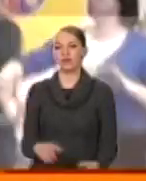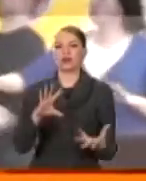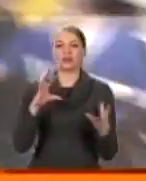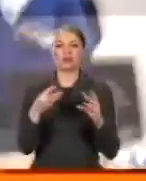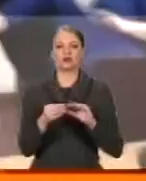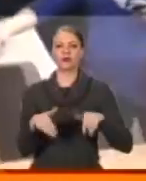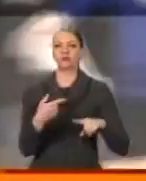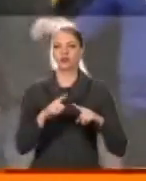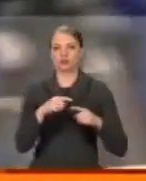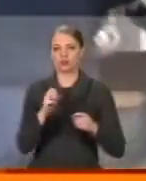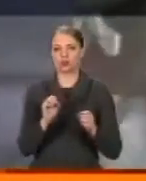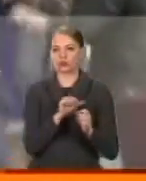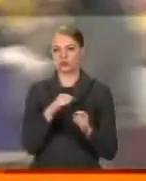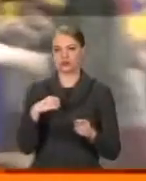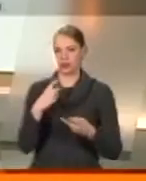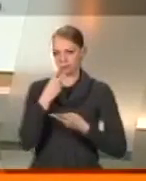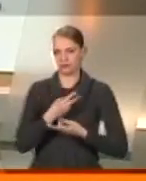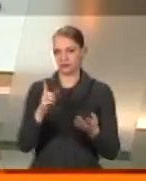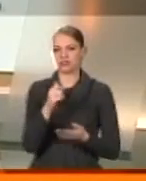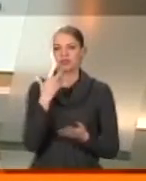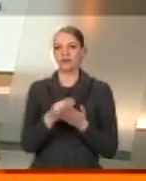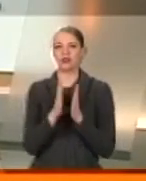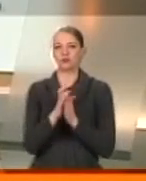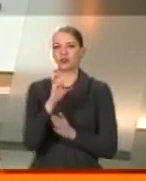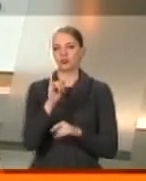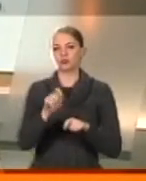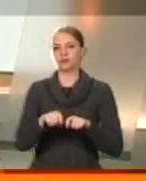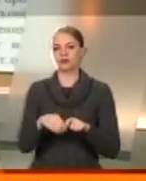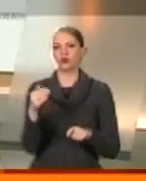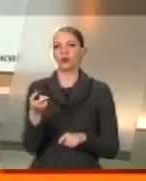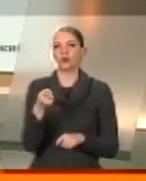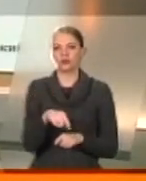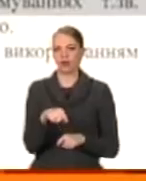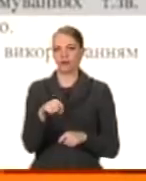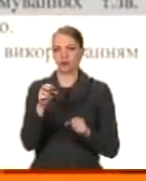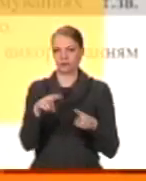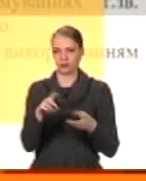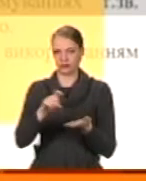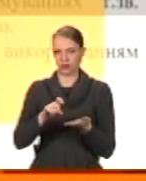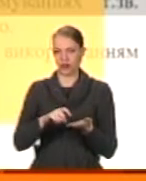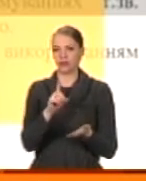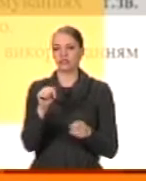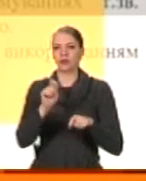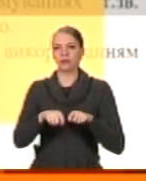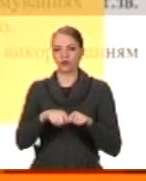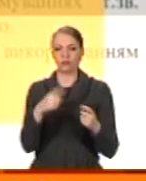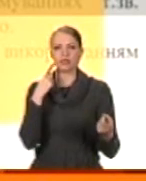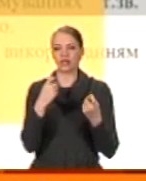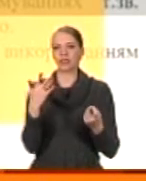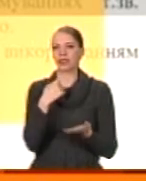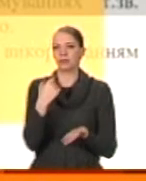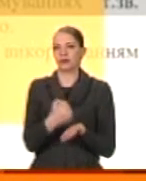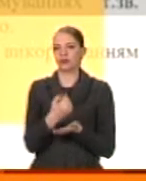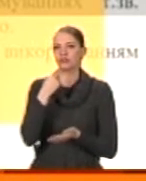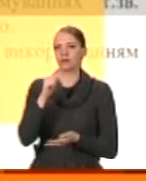Результати потім оприлюднив сам підозрюваний. За власним проханням СБУ-вці перевірили його навіть поліграфом. За результатами перевірки даних, які